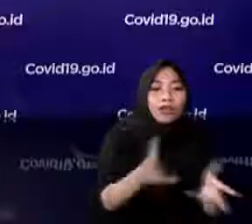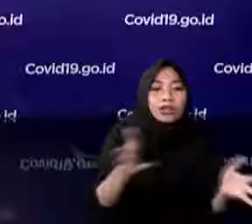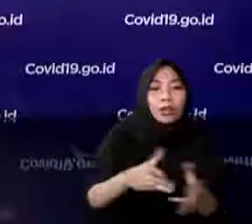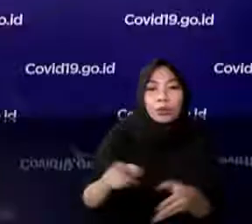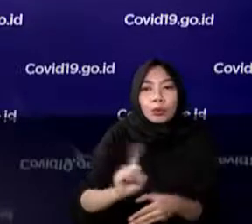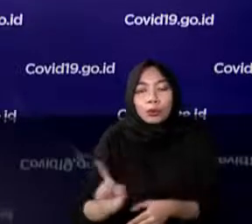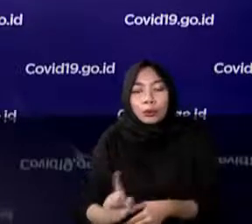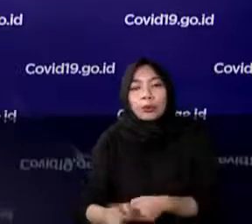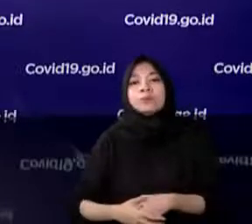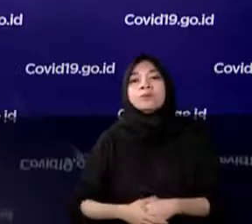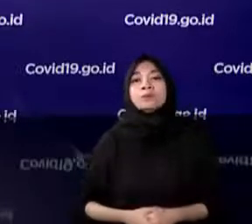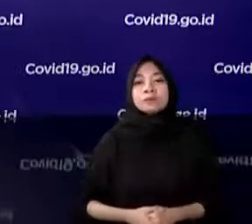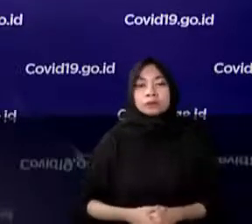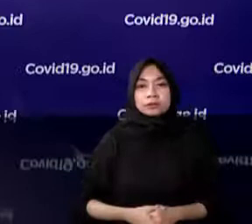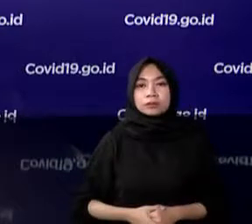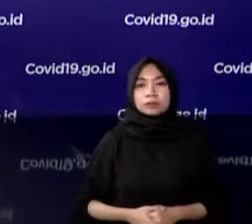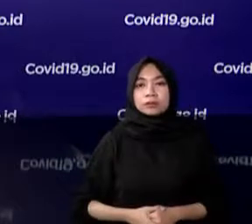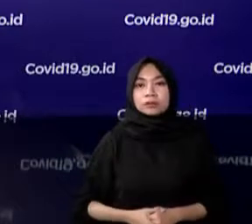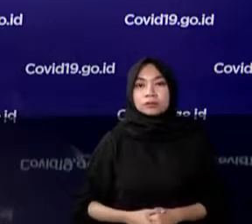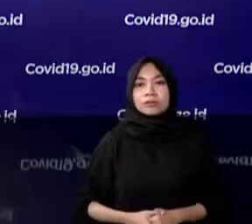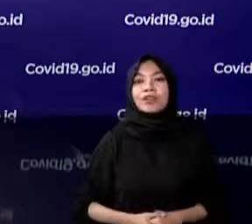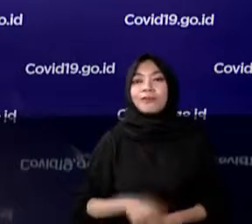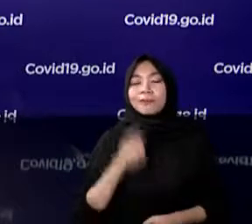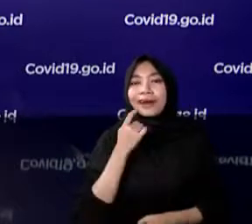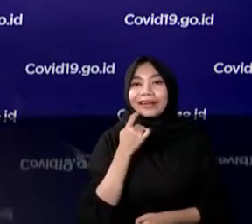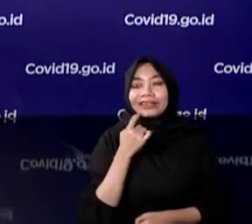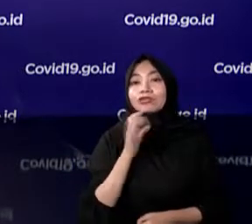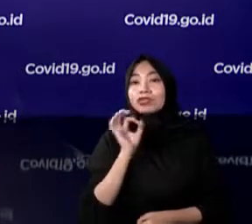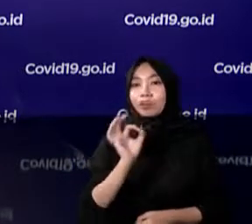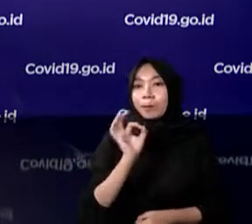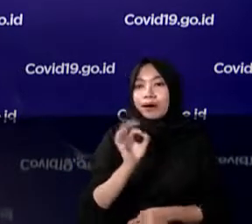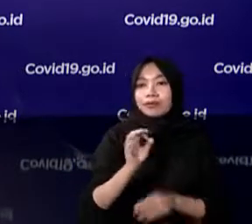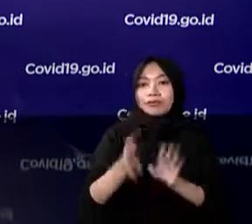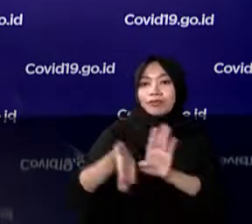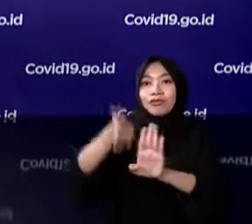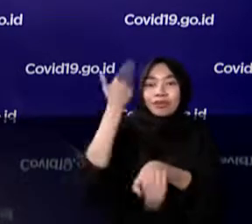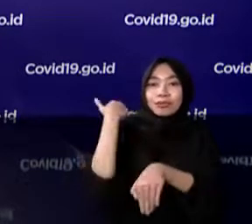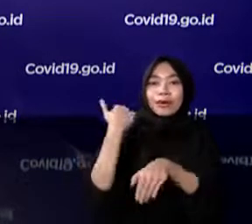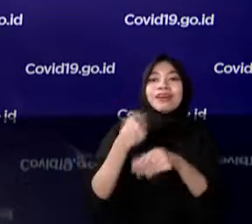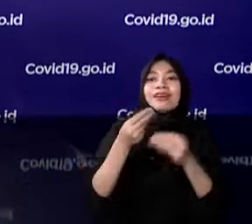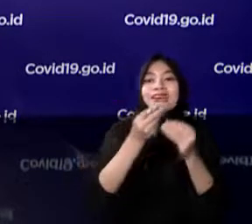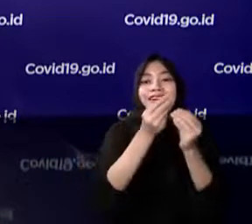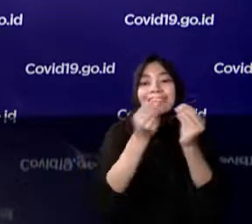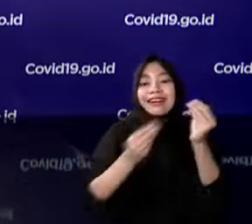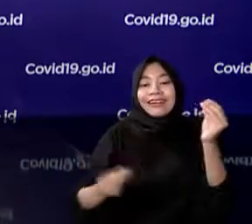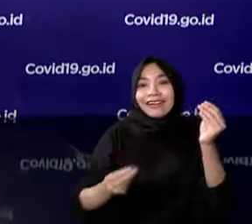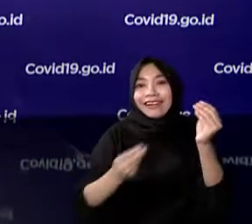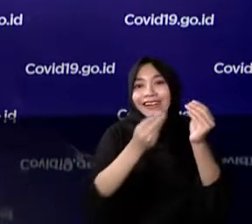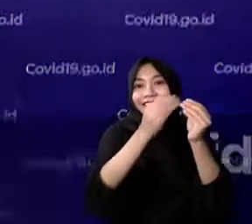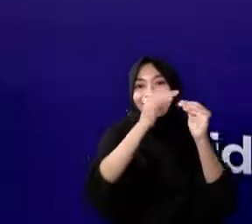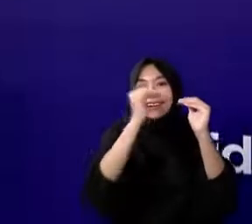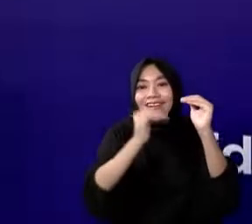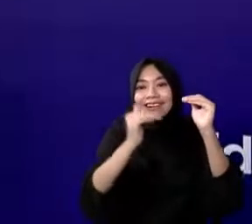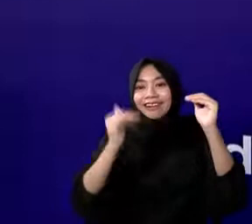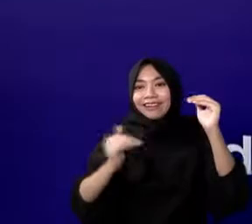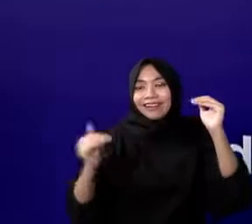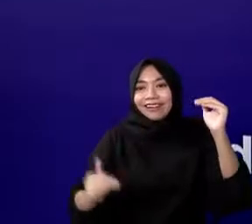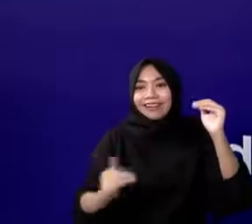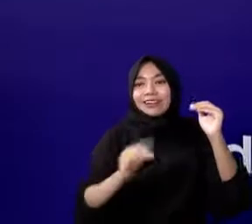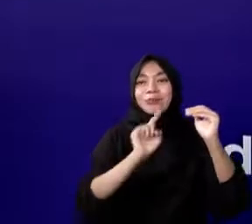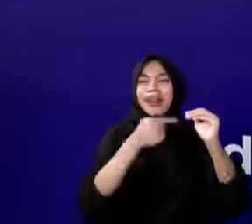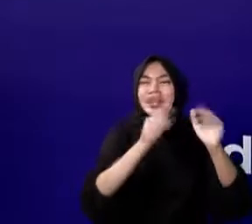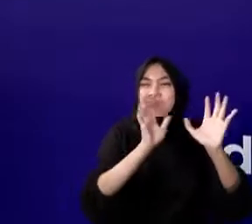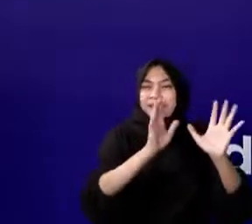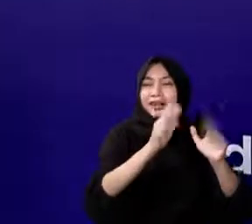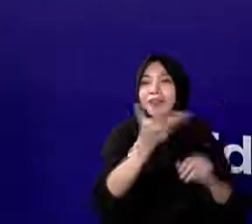Oke, tadi saya boleh flashback sedikit tadi soal ranking tadi nomor satunya kan Jawa Barat. Tapi kalau untuk perkembangan